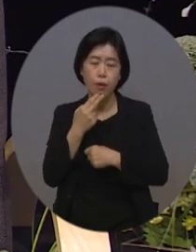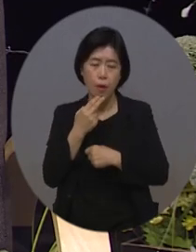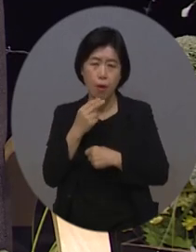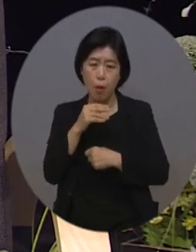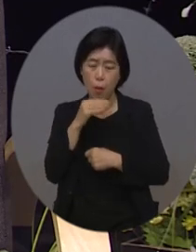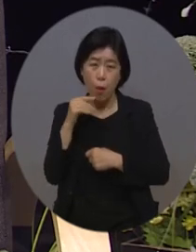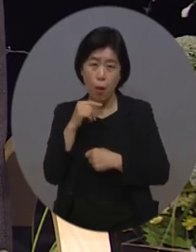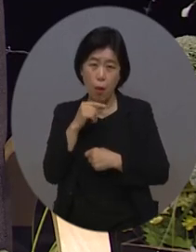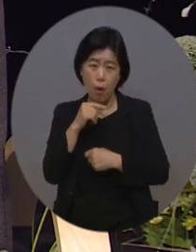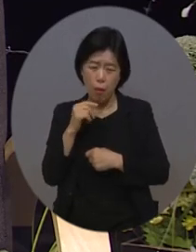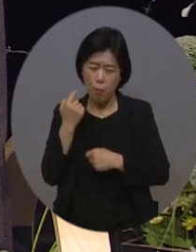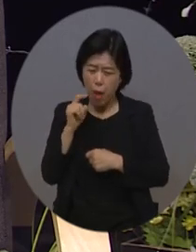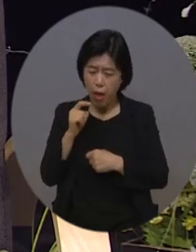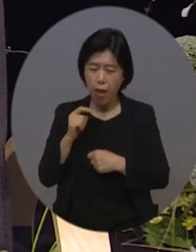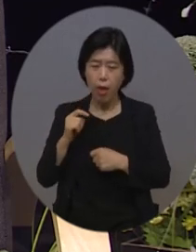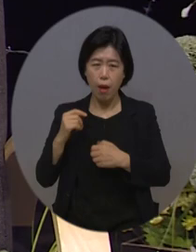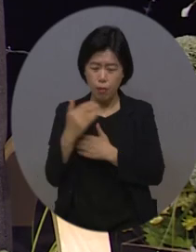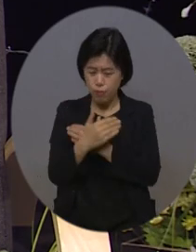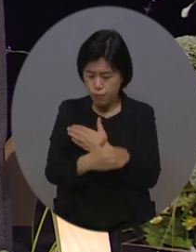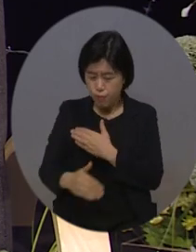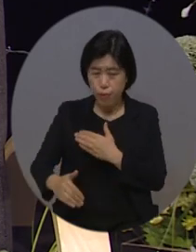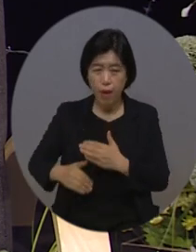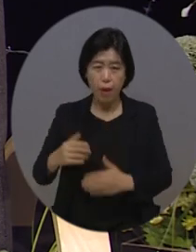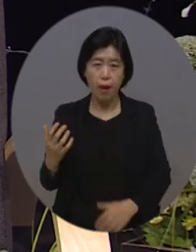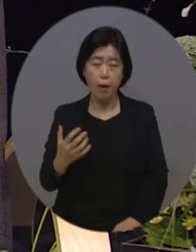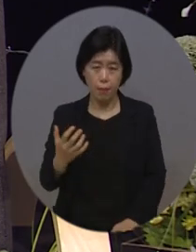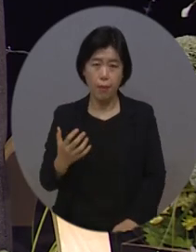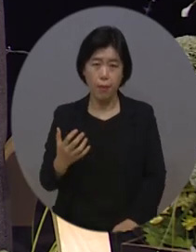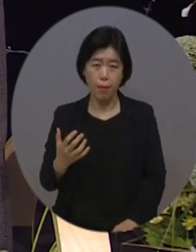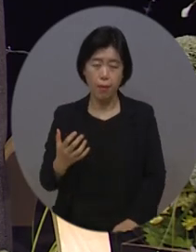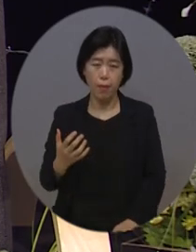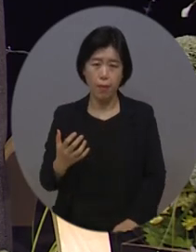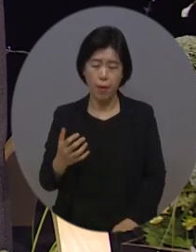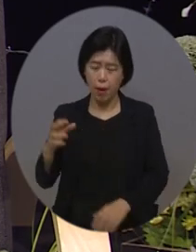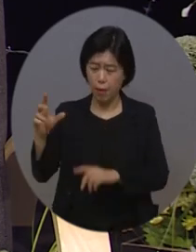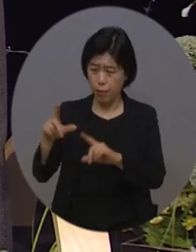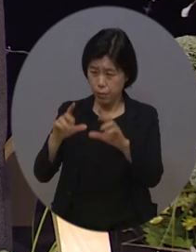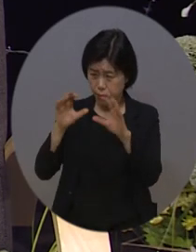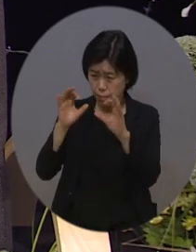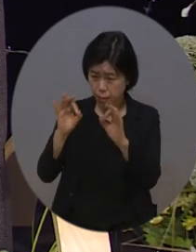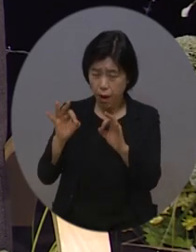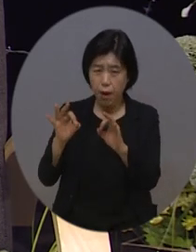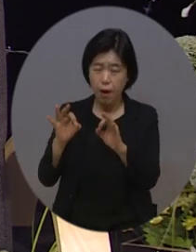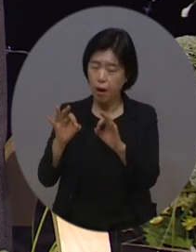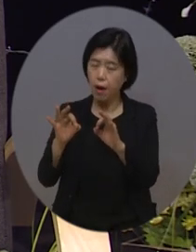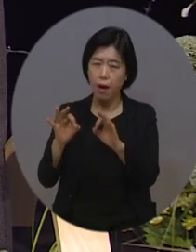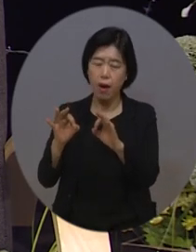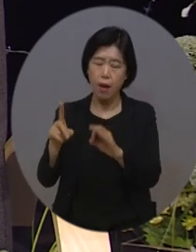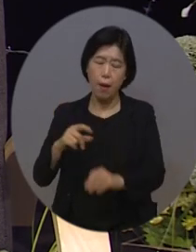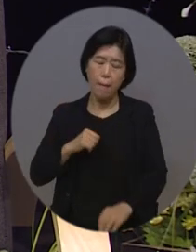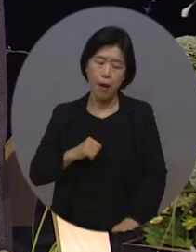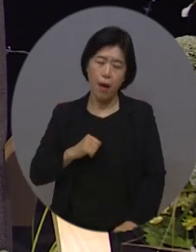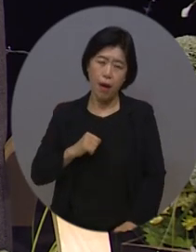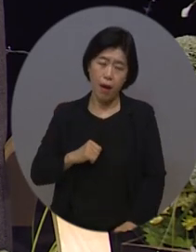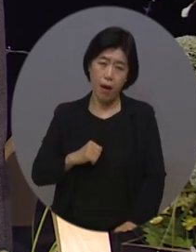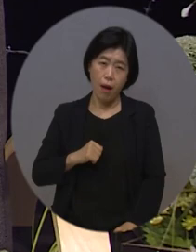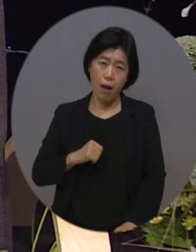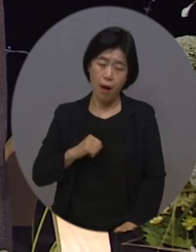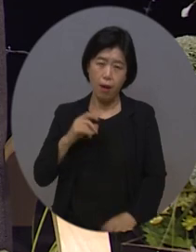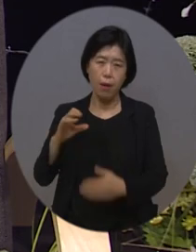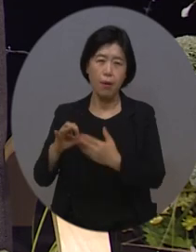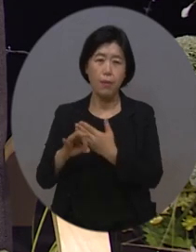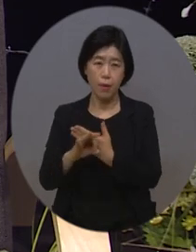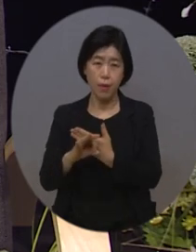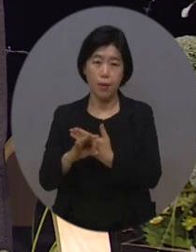눈짓과 손짓과 몸짓을 뭉그러뜨리는 눈물을 몇 번 겹싸으면 마음을